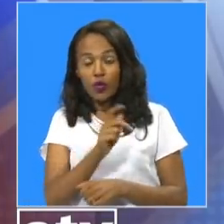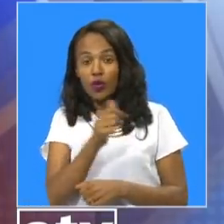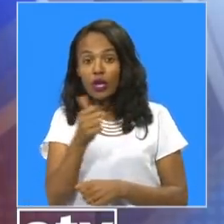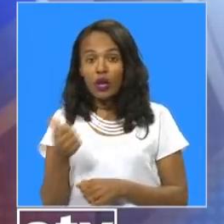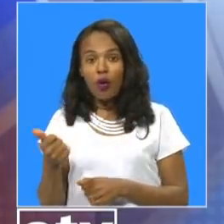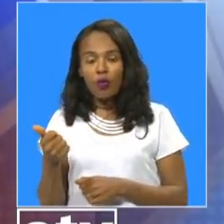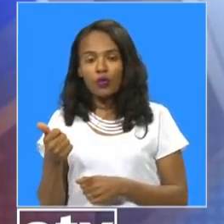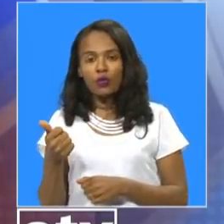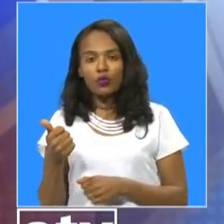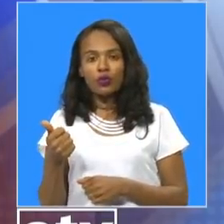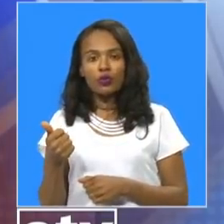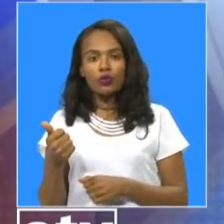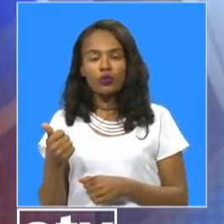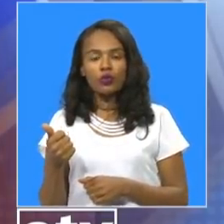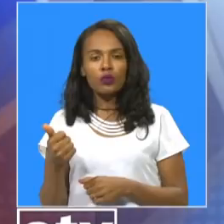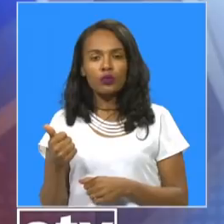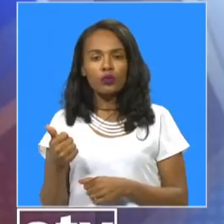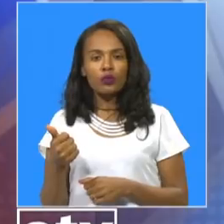እንግዲህ